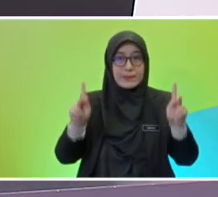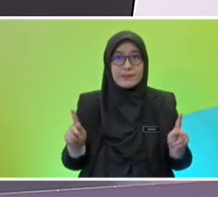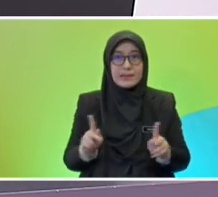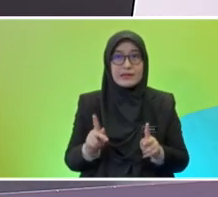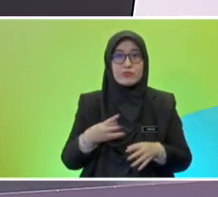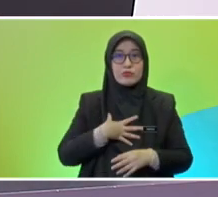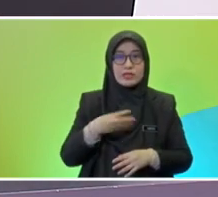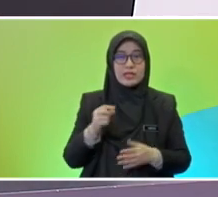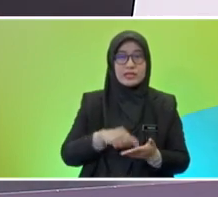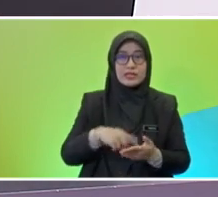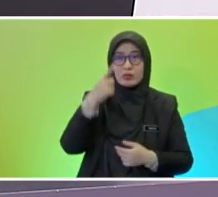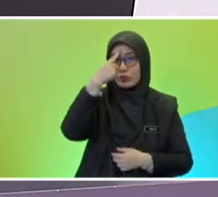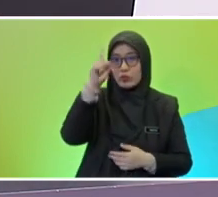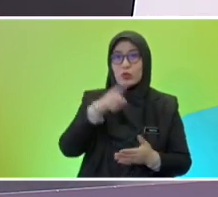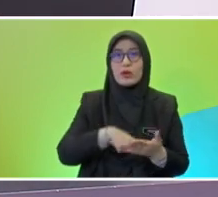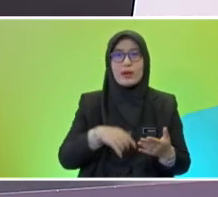sedikit